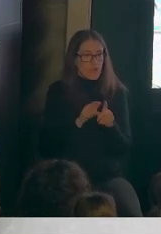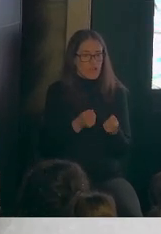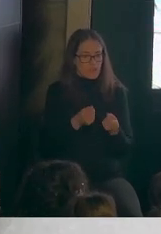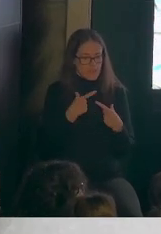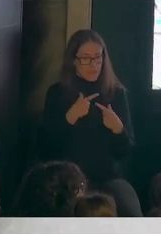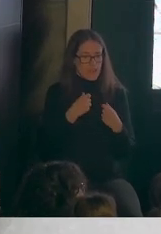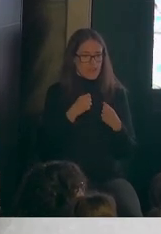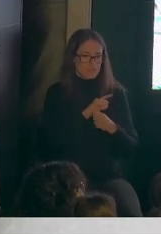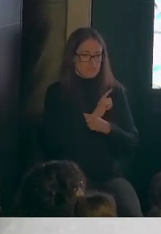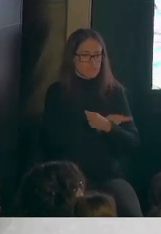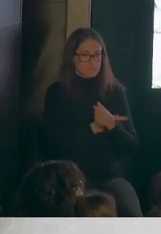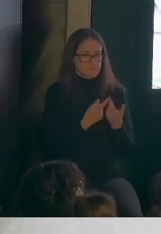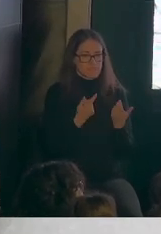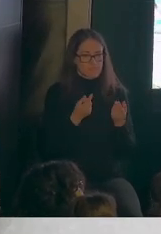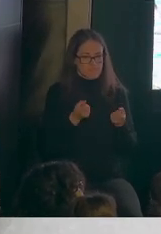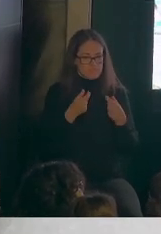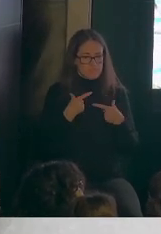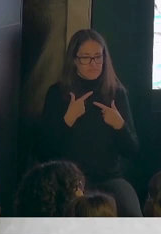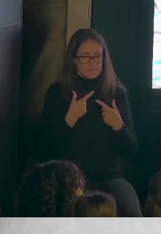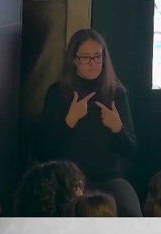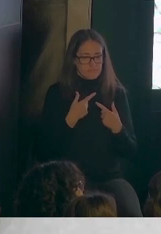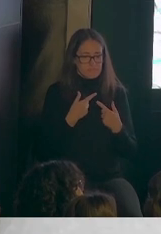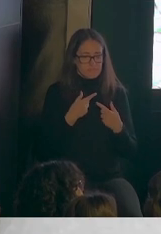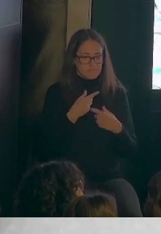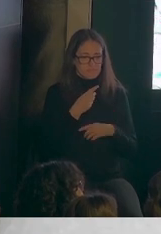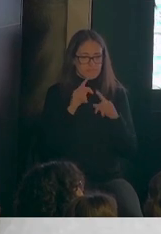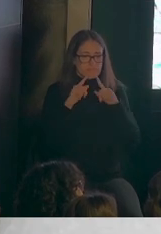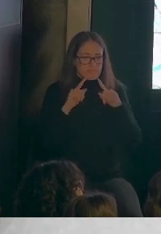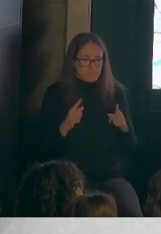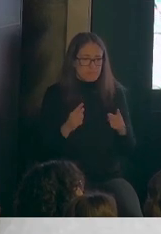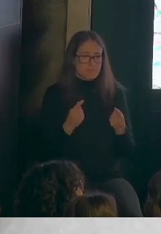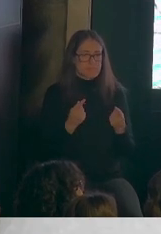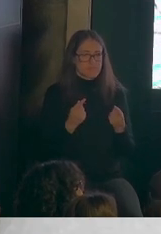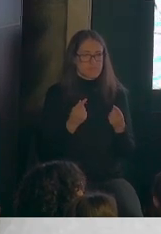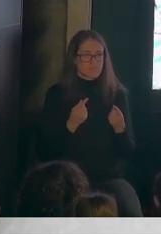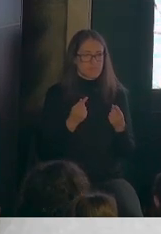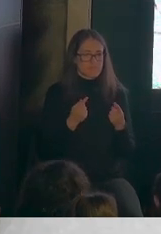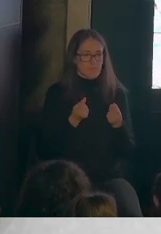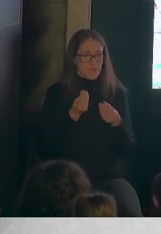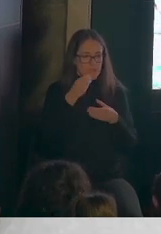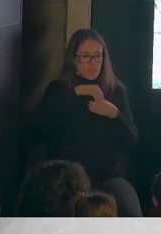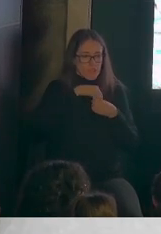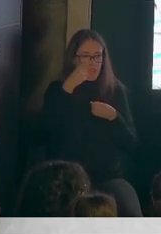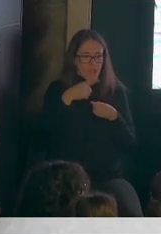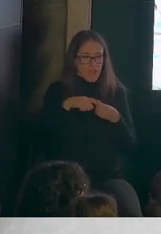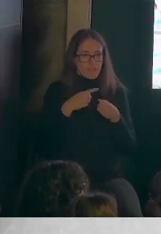dir, que t'aportin diferents nutrients, no? Que sí que vagin carregats de nutrients.